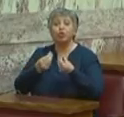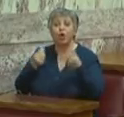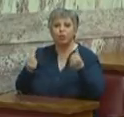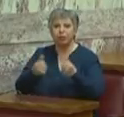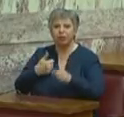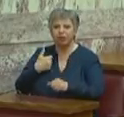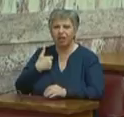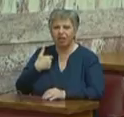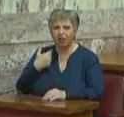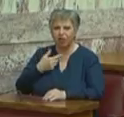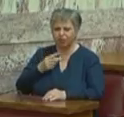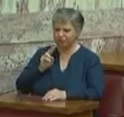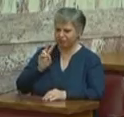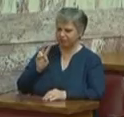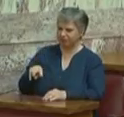αναξιόπιστος σε αυτά που λέει,